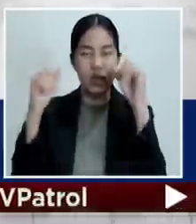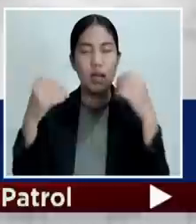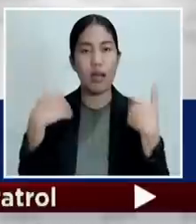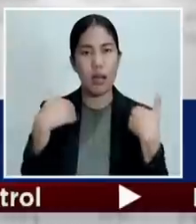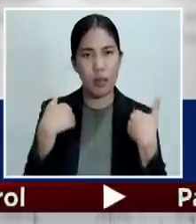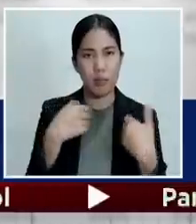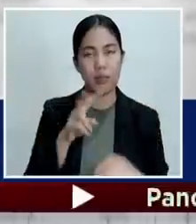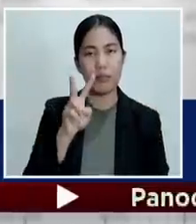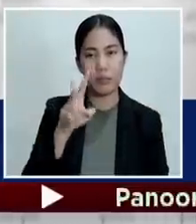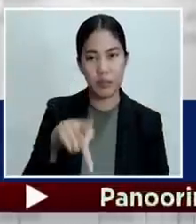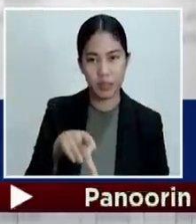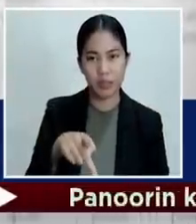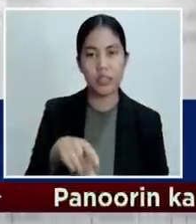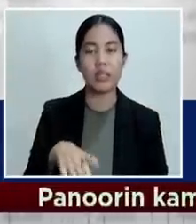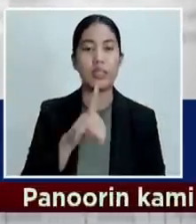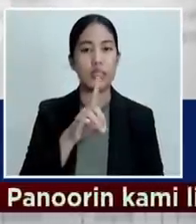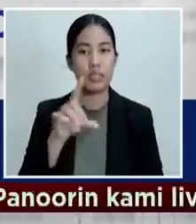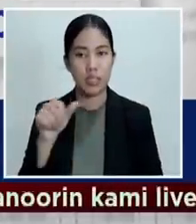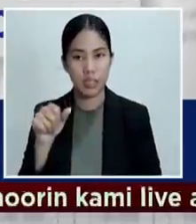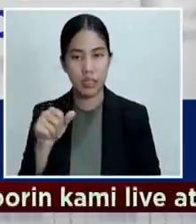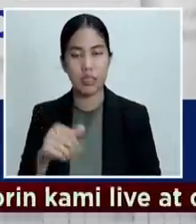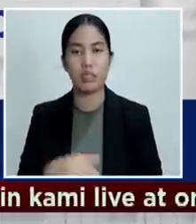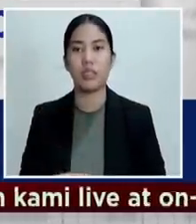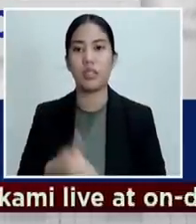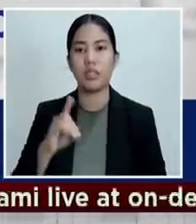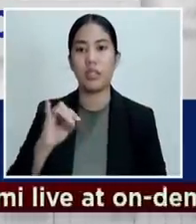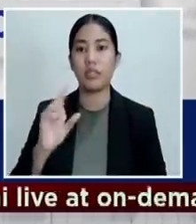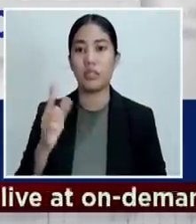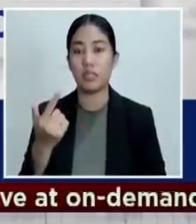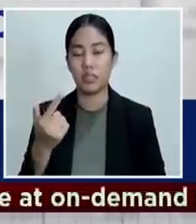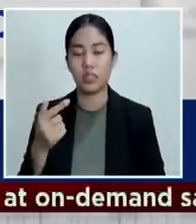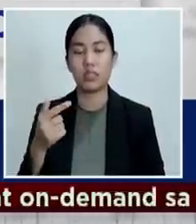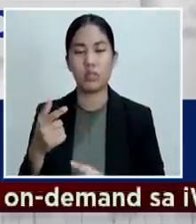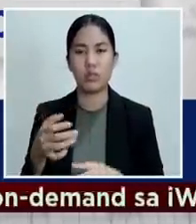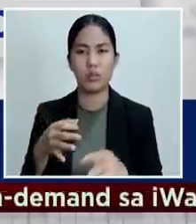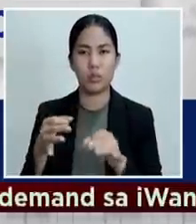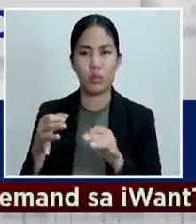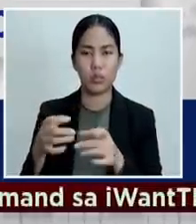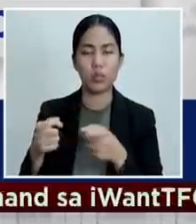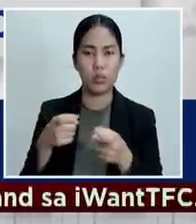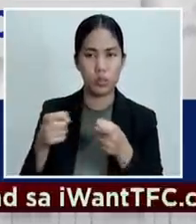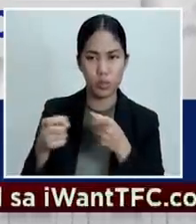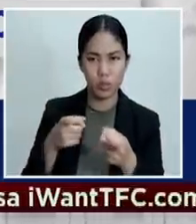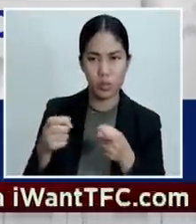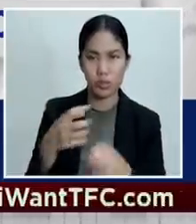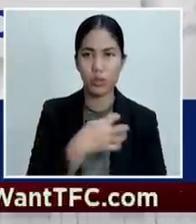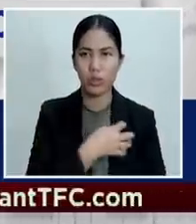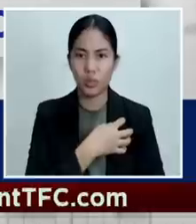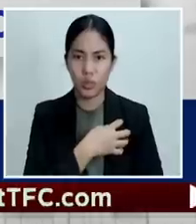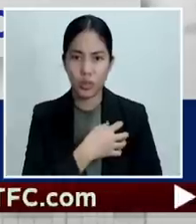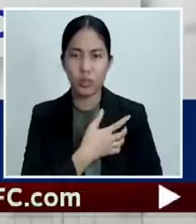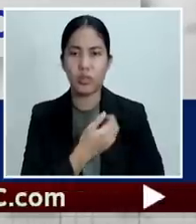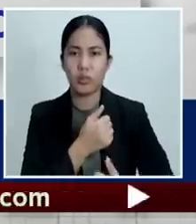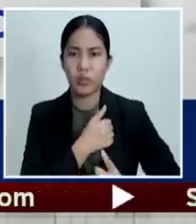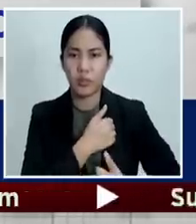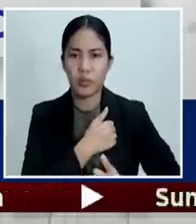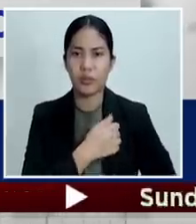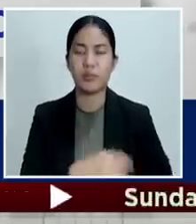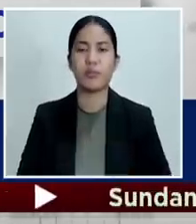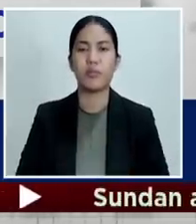DA. Bukod sa DILG na nangangasiwa sa PNP at DND na nangangasiwa sa AFP. Alam niyo po,